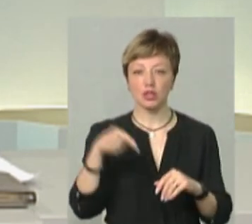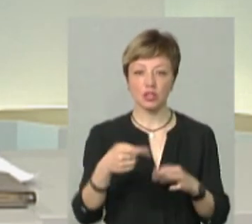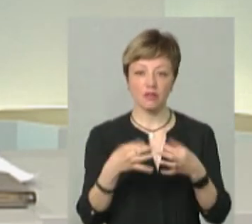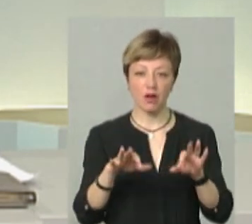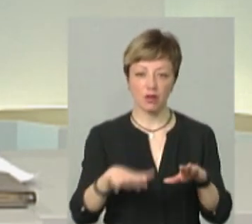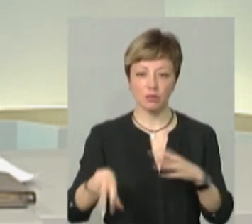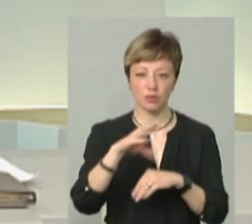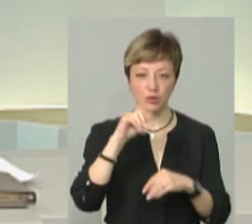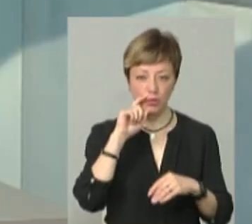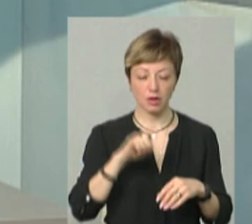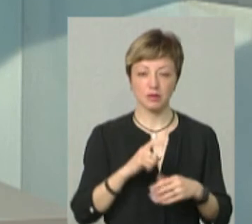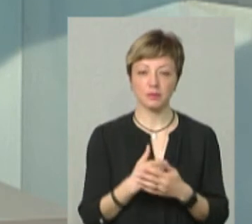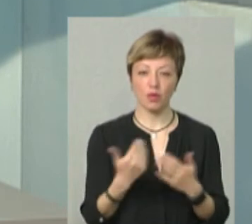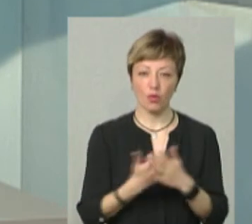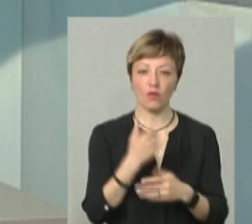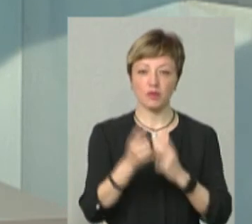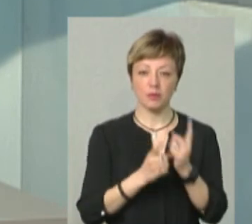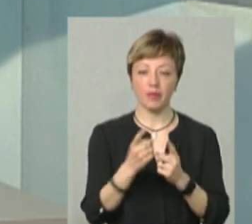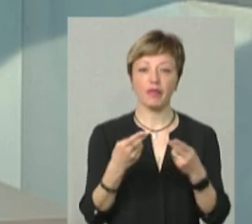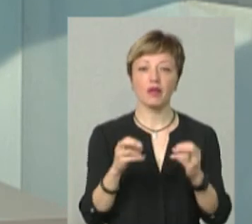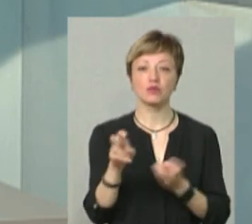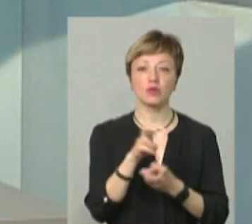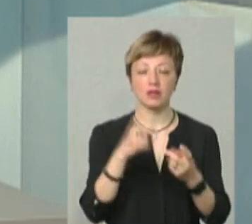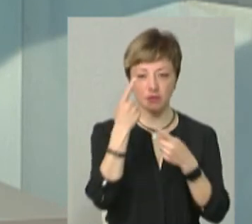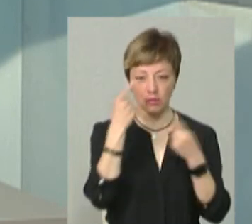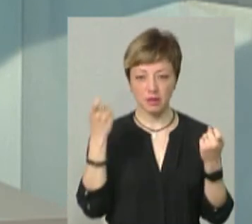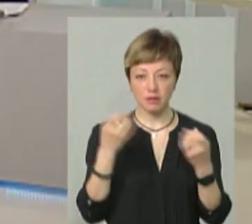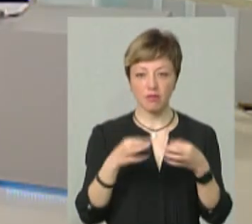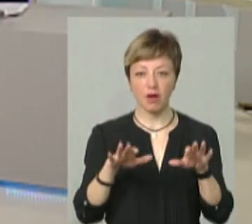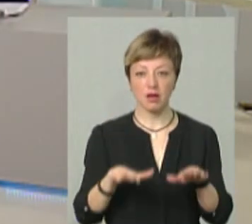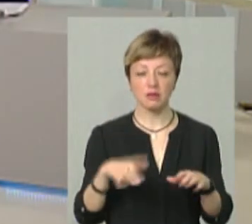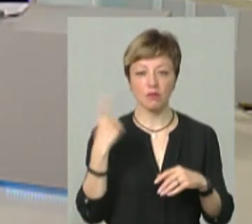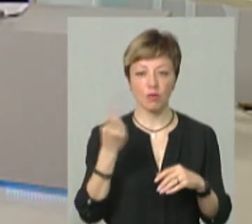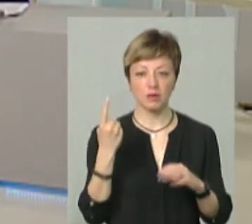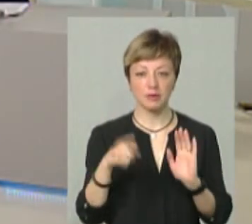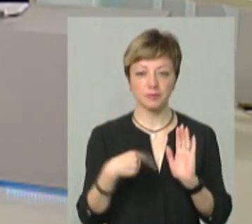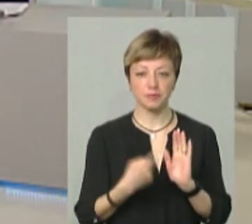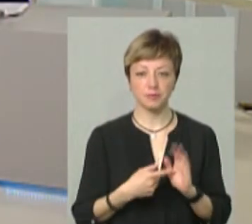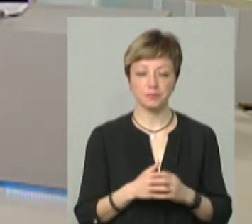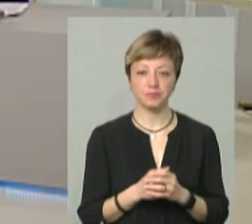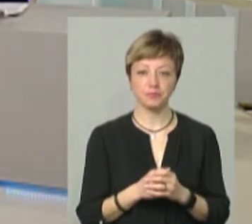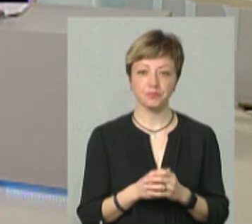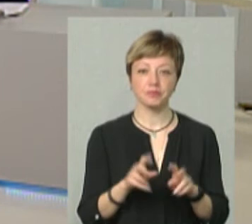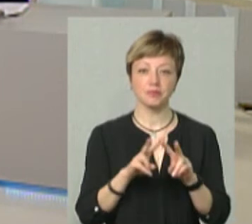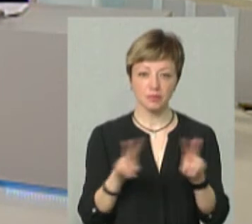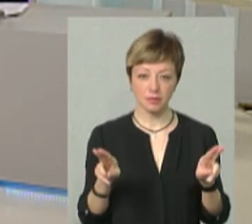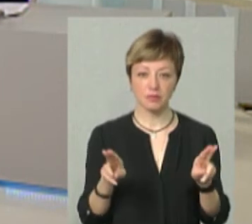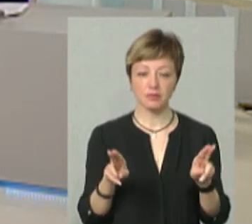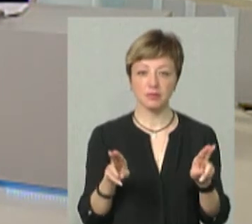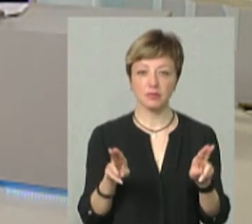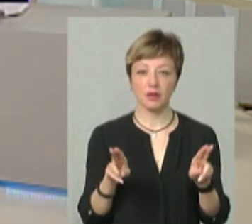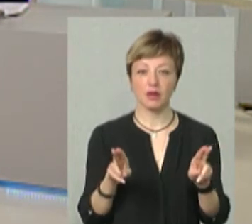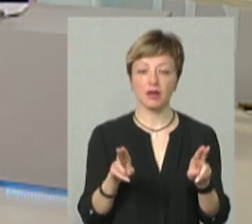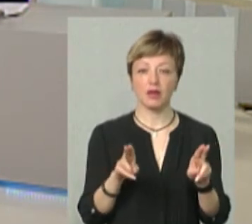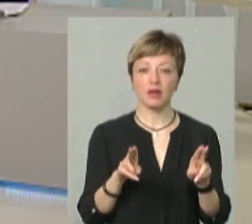по всій Україні, поновлюється. Та. А де шукати інформацію на сьогоднішній про вакансії день, в області? Так само